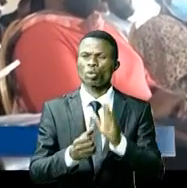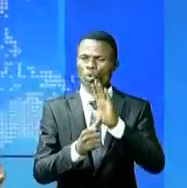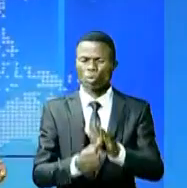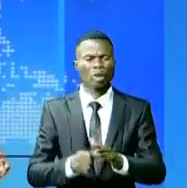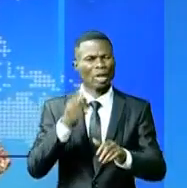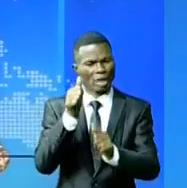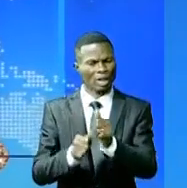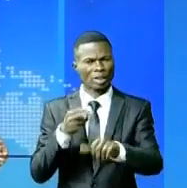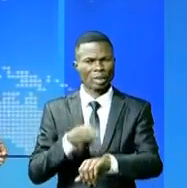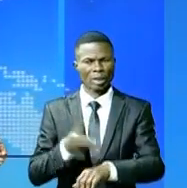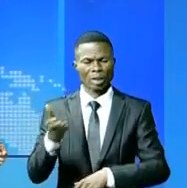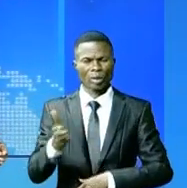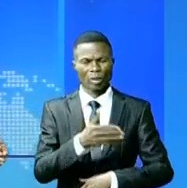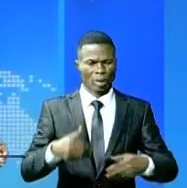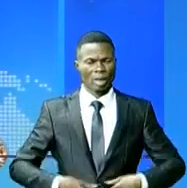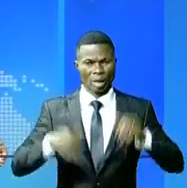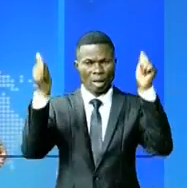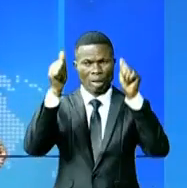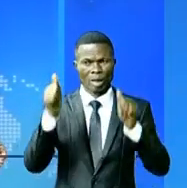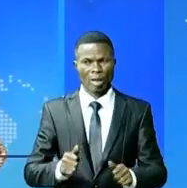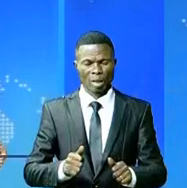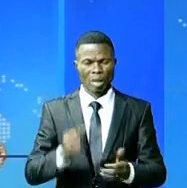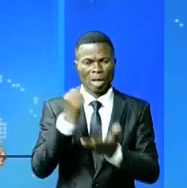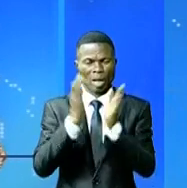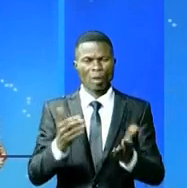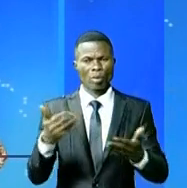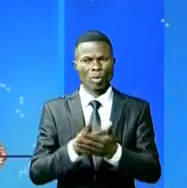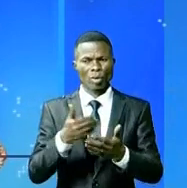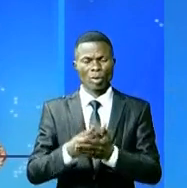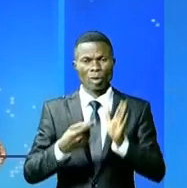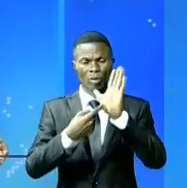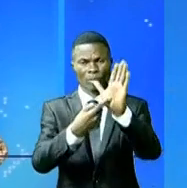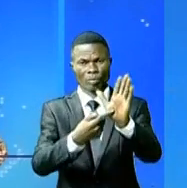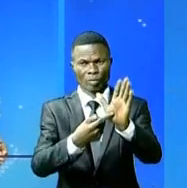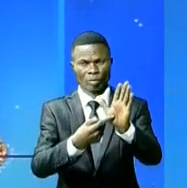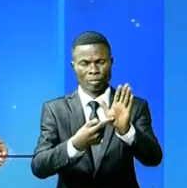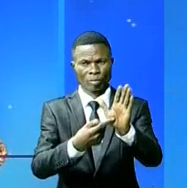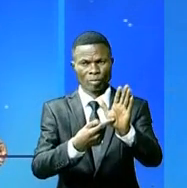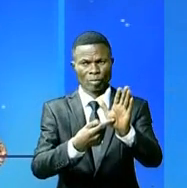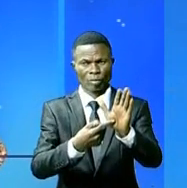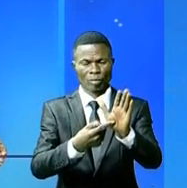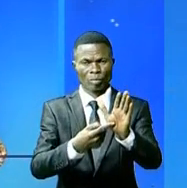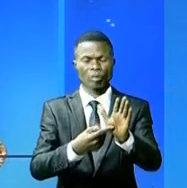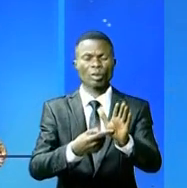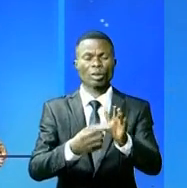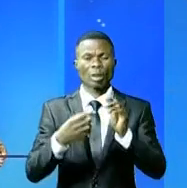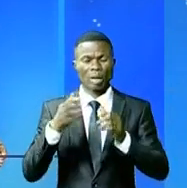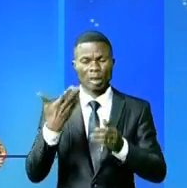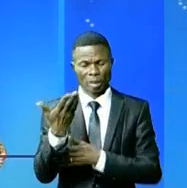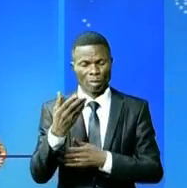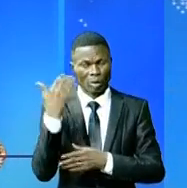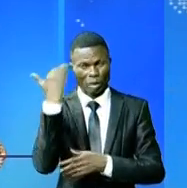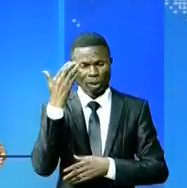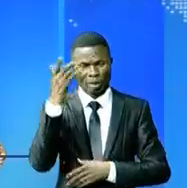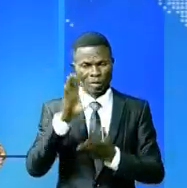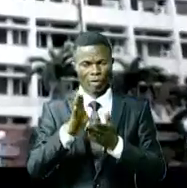temps. La jeunesse africaine a un nouvel ambassadeur. Il a été présenté au CULPAC. Je vous propose de suivre ce